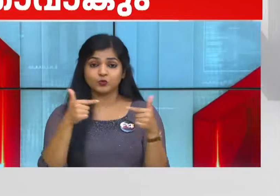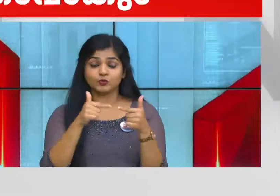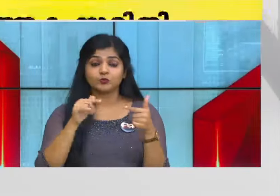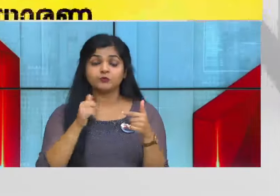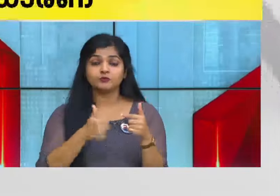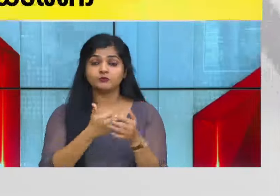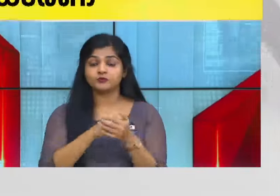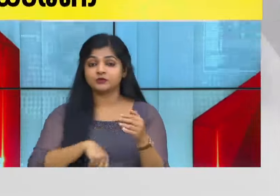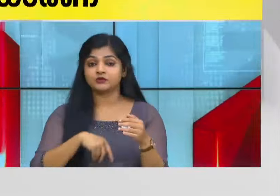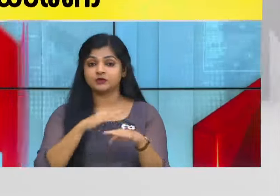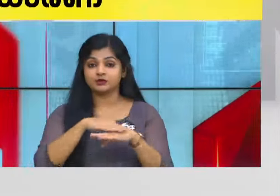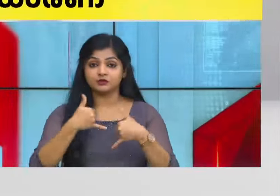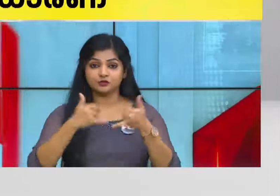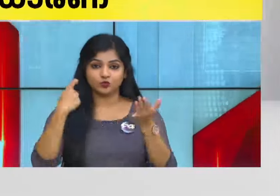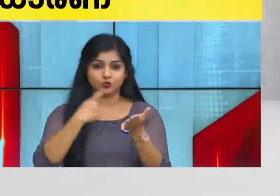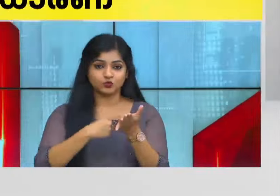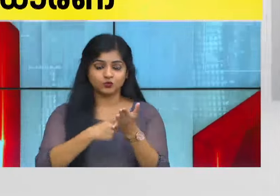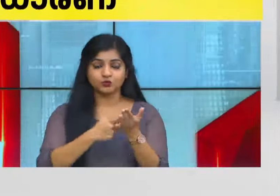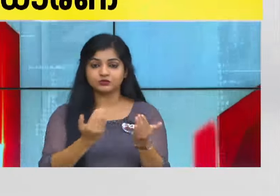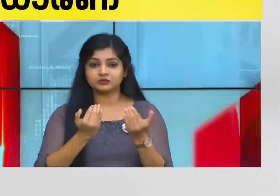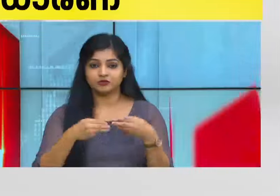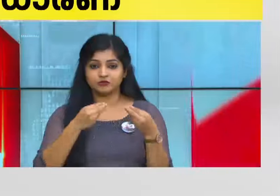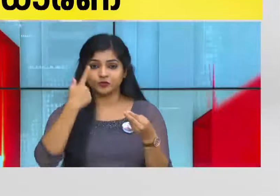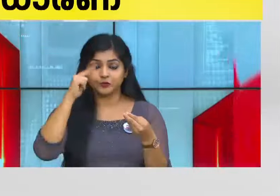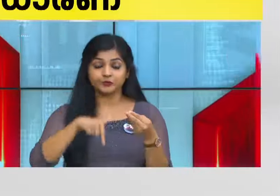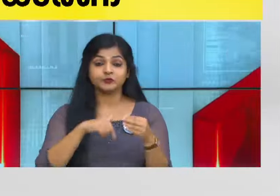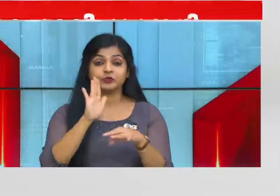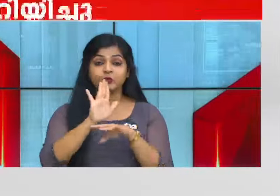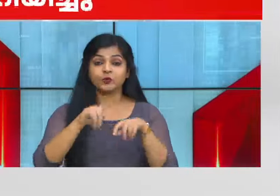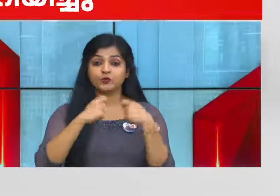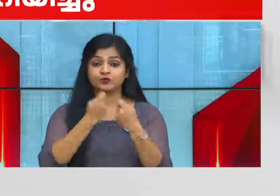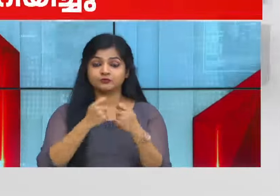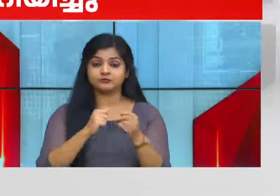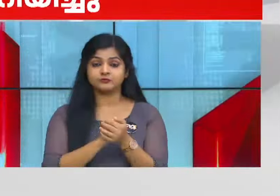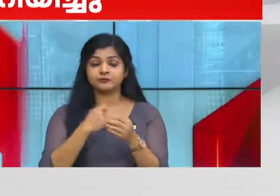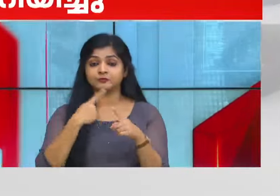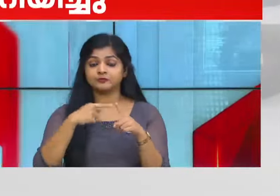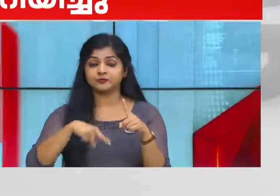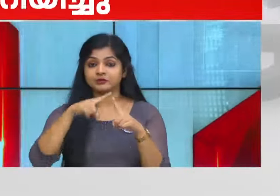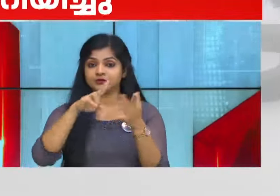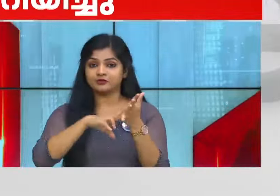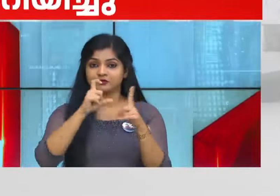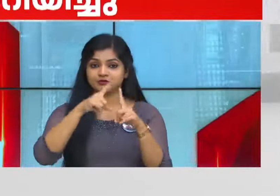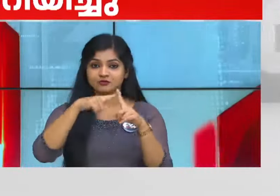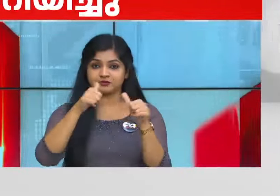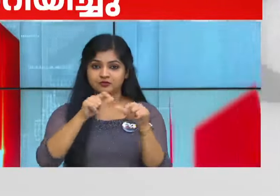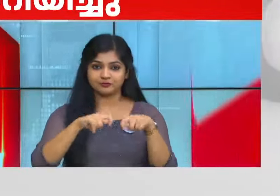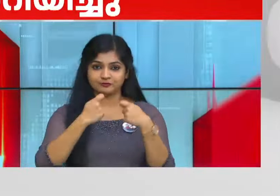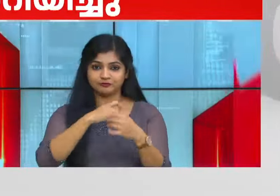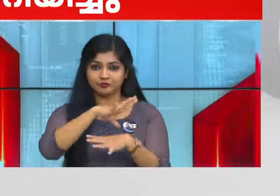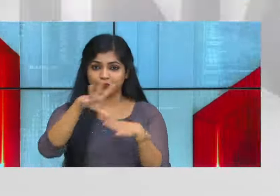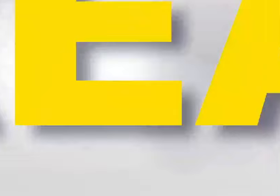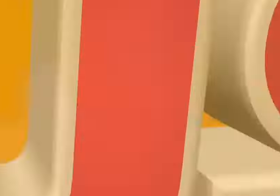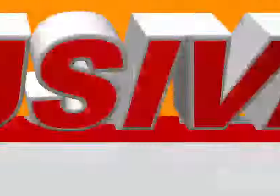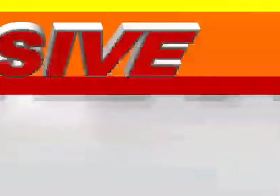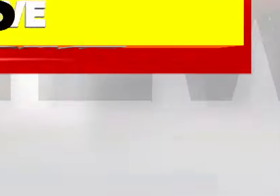ഭരണഘടന സംരക്ഷിക്കാനും കോൺഗ്രസ് പാർട്ടിയും ഇന്ത്യ അലയൻസും ഉയർത്തിയ മഹത്തരമായിട്ടുള്ള ആശയങ്ങൾ, ആ ആശയങ്ങൾക്ക്